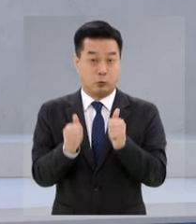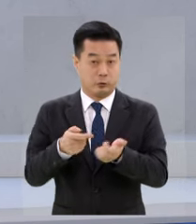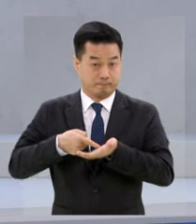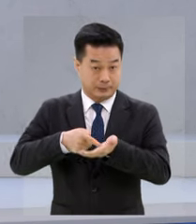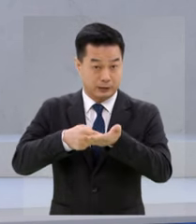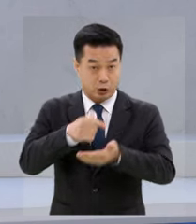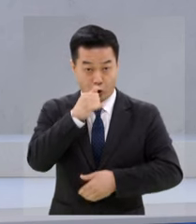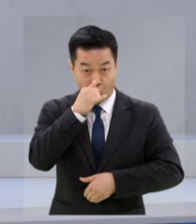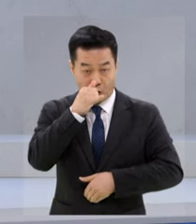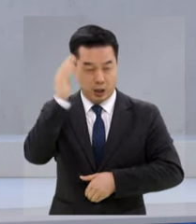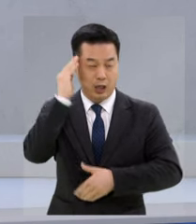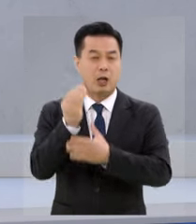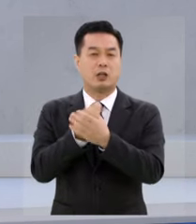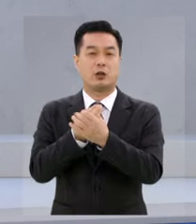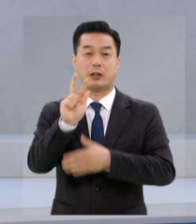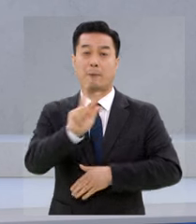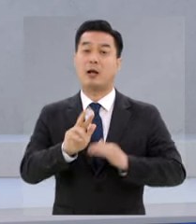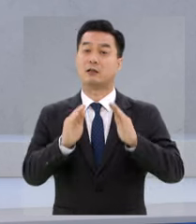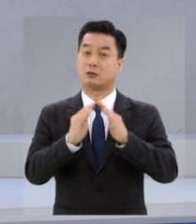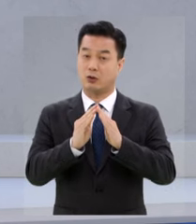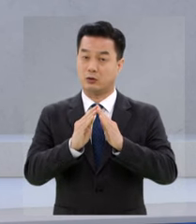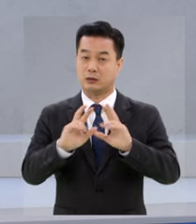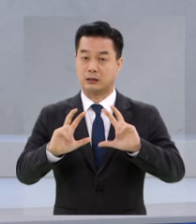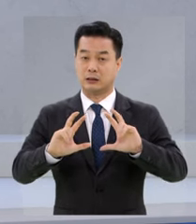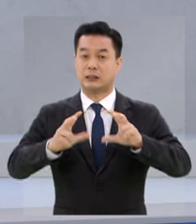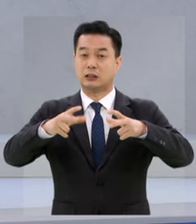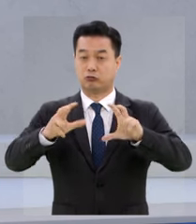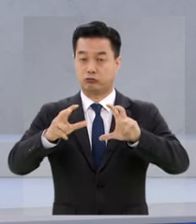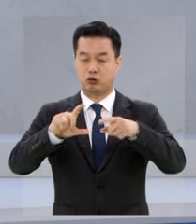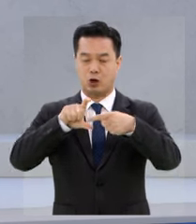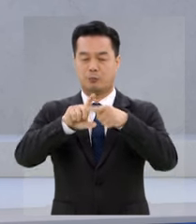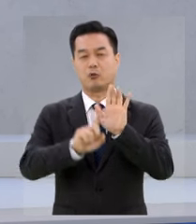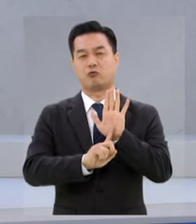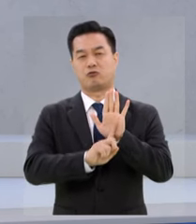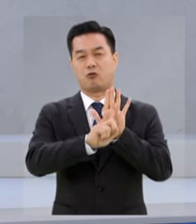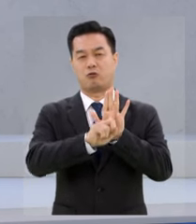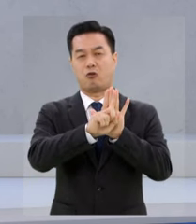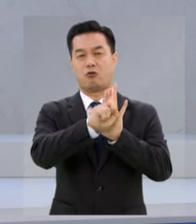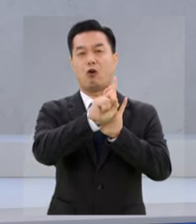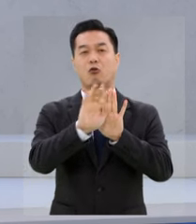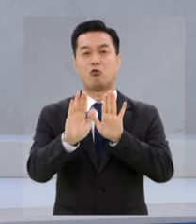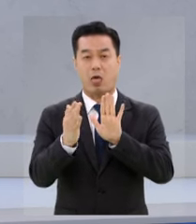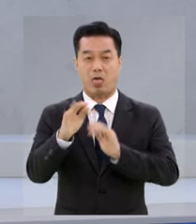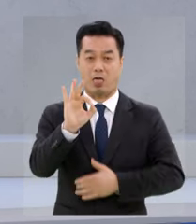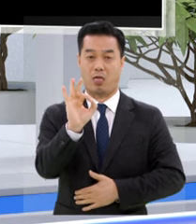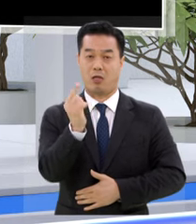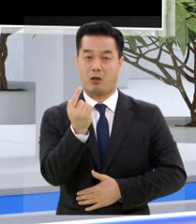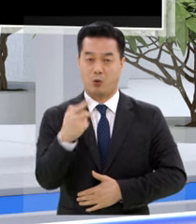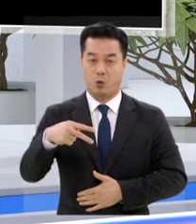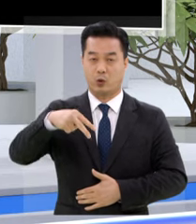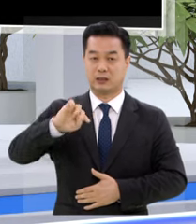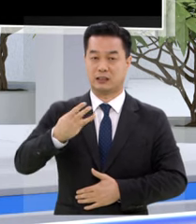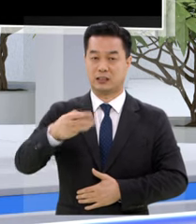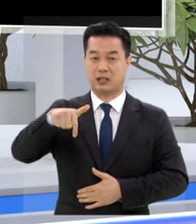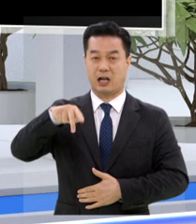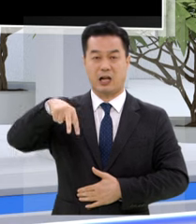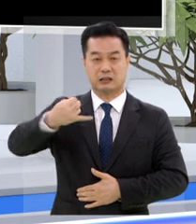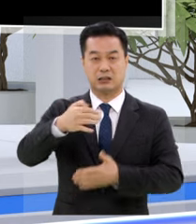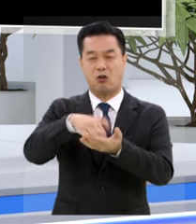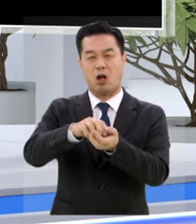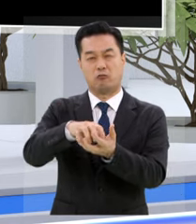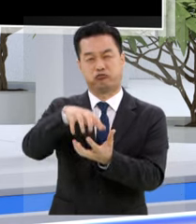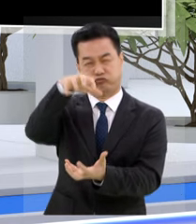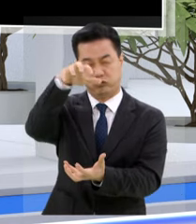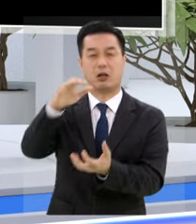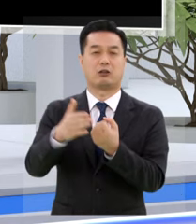석탄 발전은 지구 평경 기온 상승을 부추기는 온실가스의 대규모 배출원 있니다 온실가스에